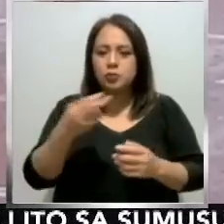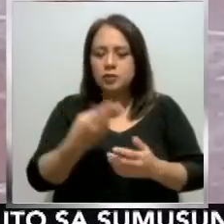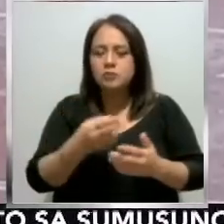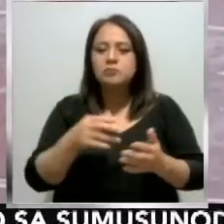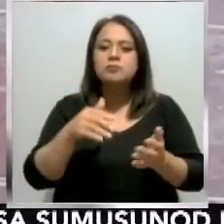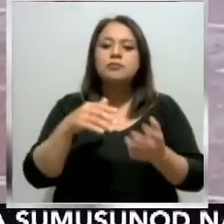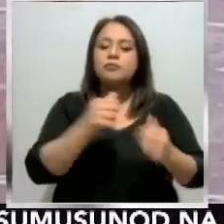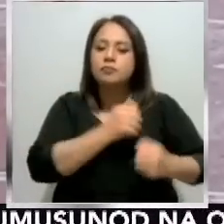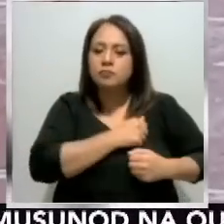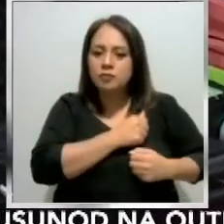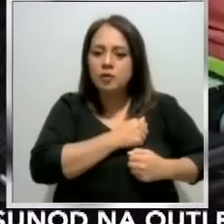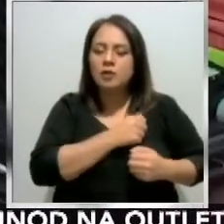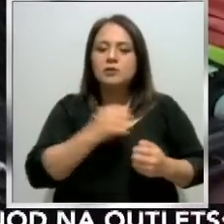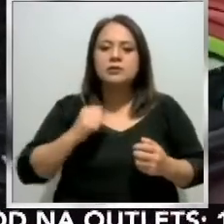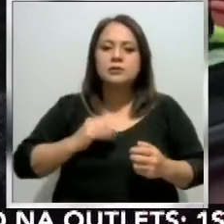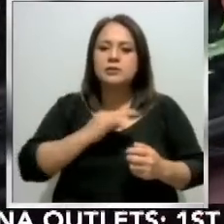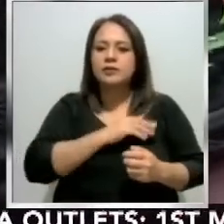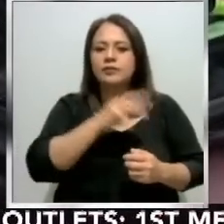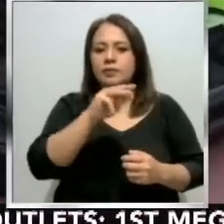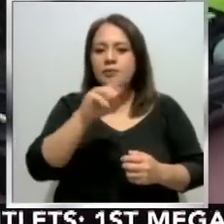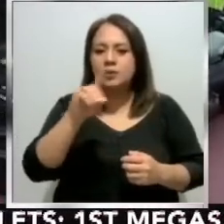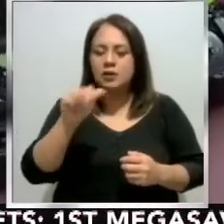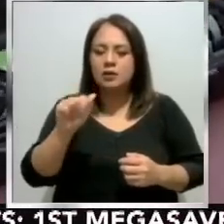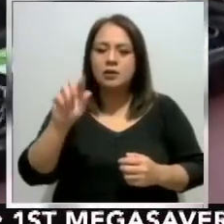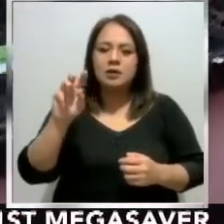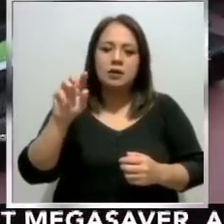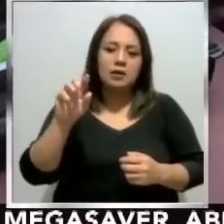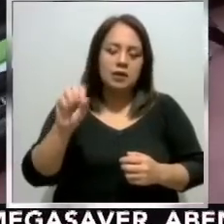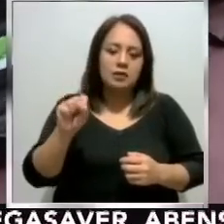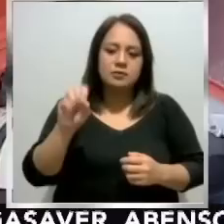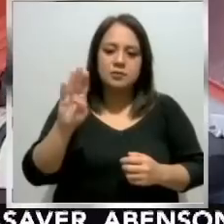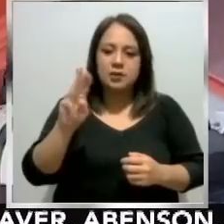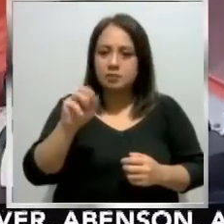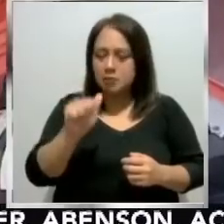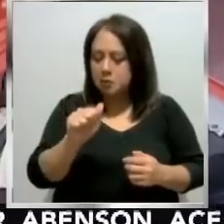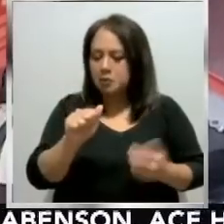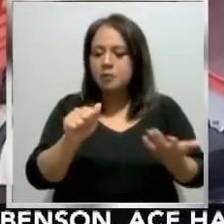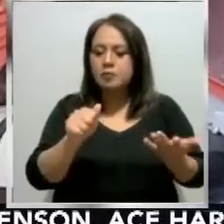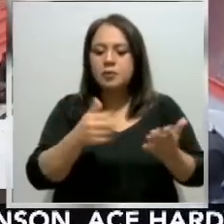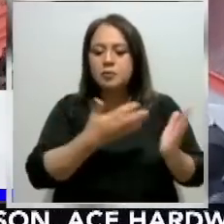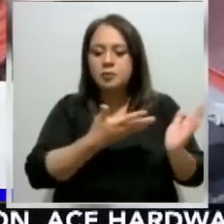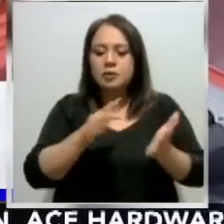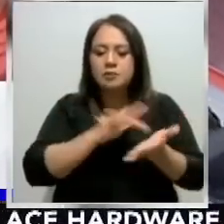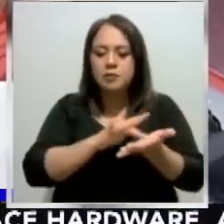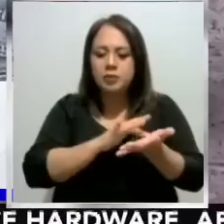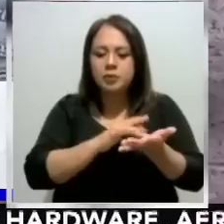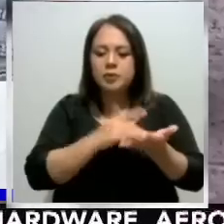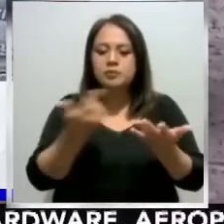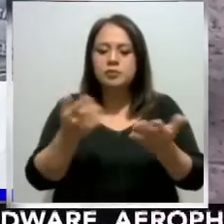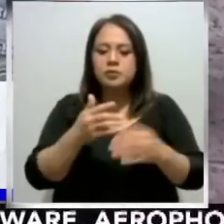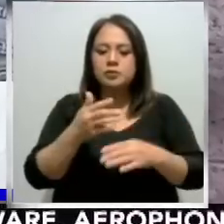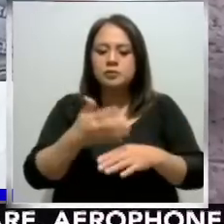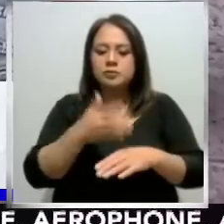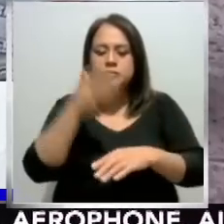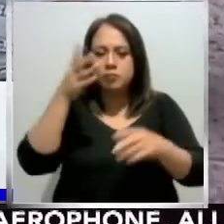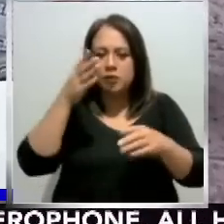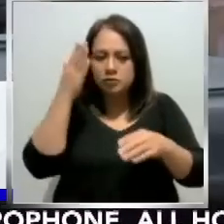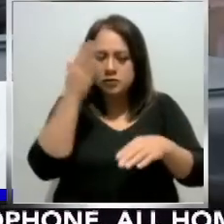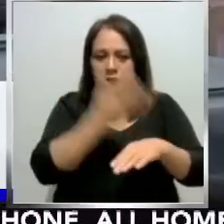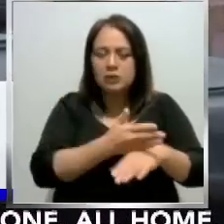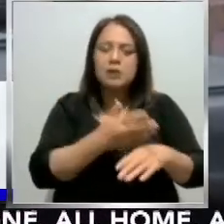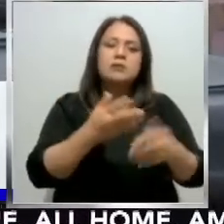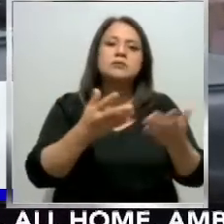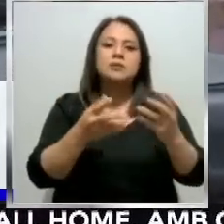MMDA at SBMA. Magdadala sila sa Turkey ng mga gamot, medical kits, pamputol ng bakal, pang-angat ng debris at